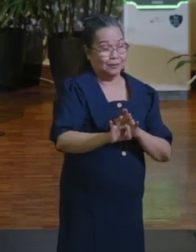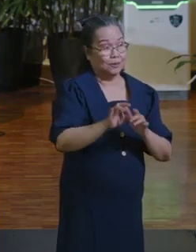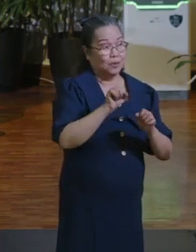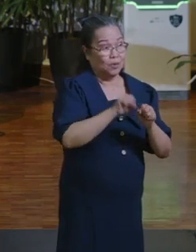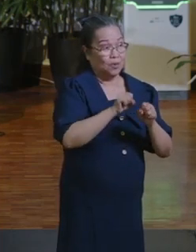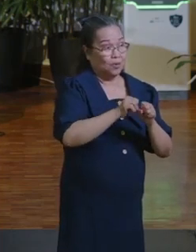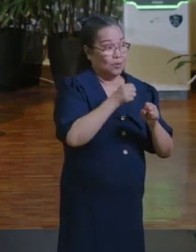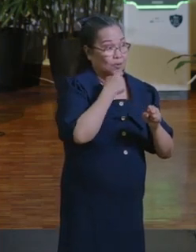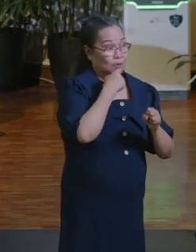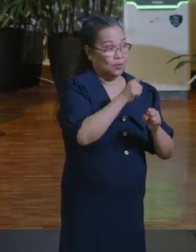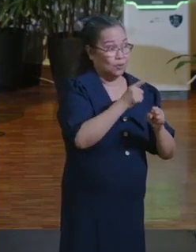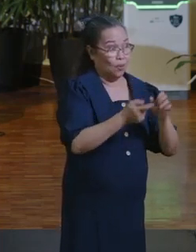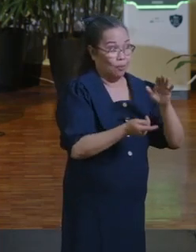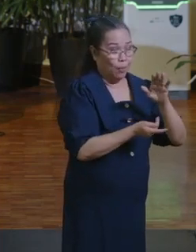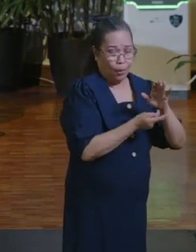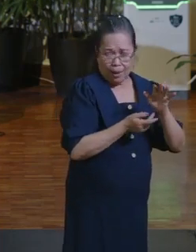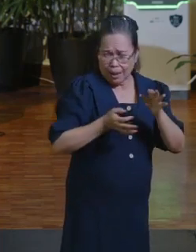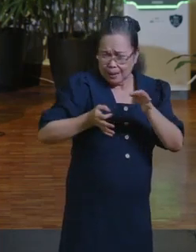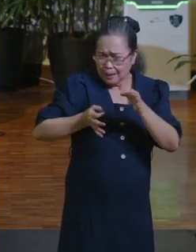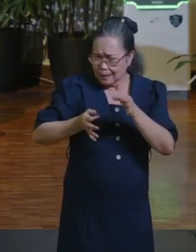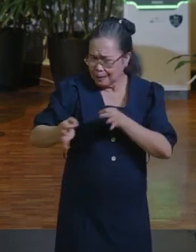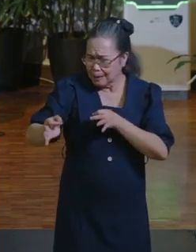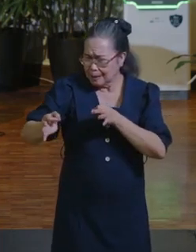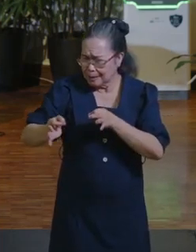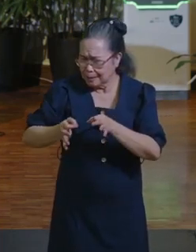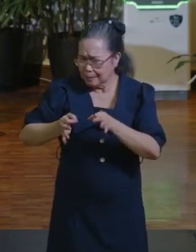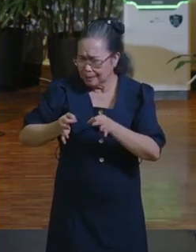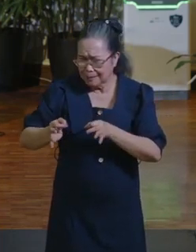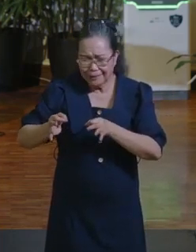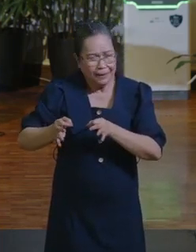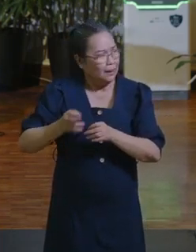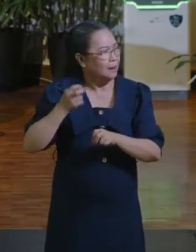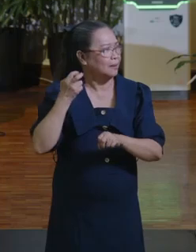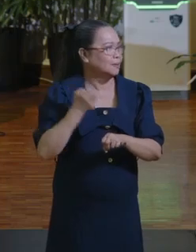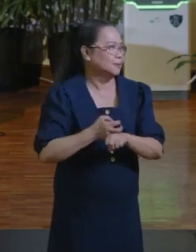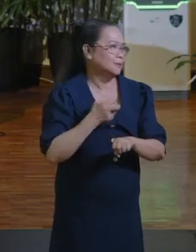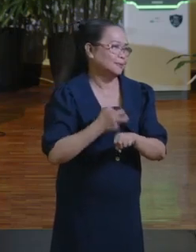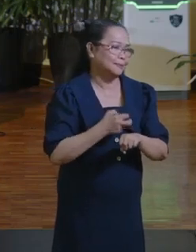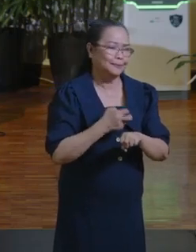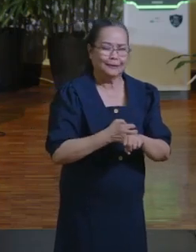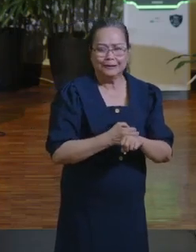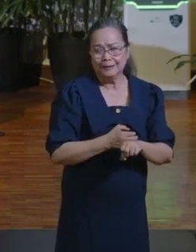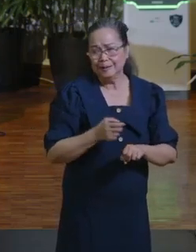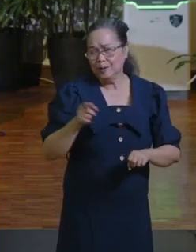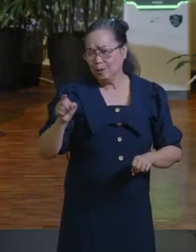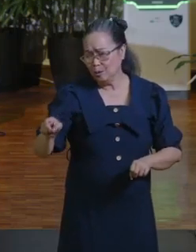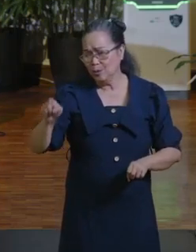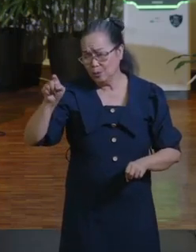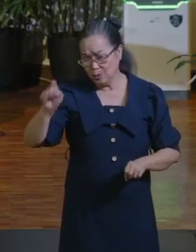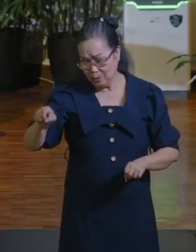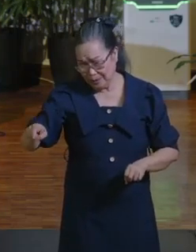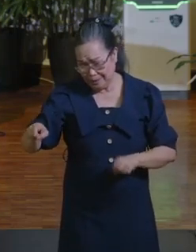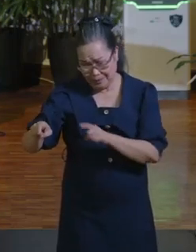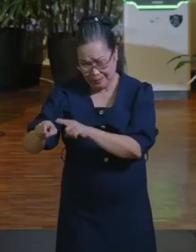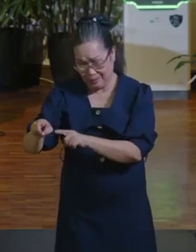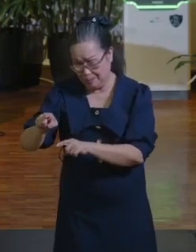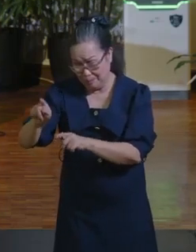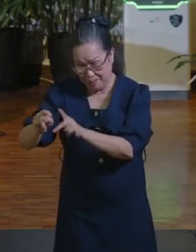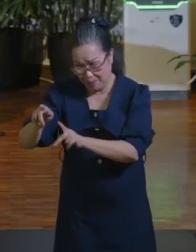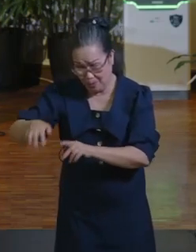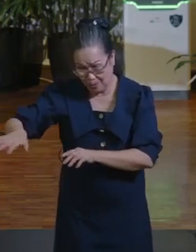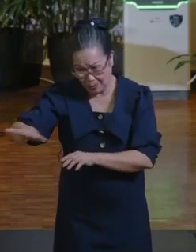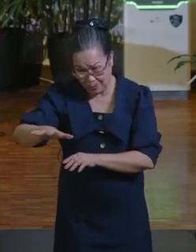na parte ng kanyang argumento, na kung saan ipinaglalaban niya at tinatalo niya